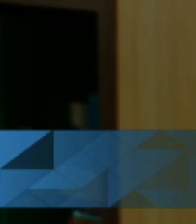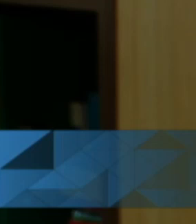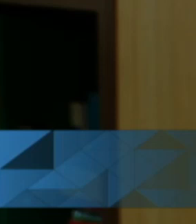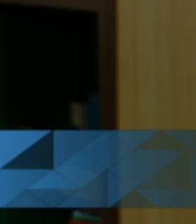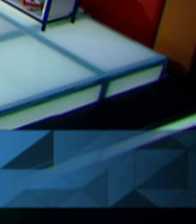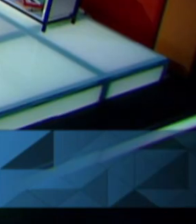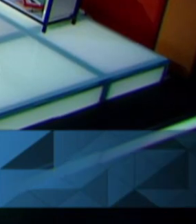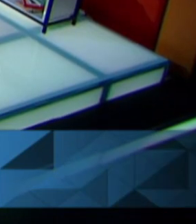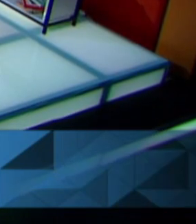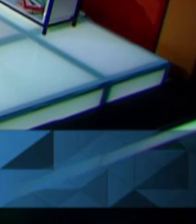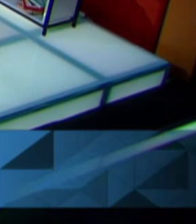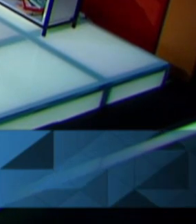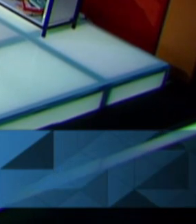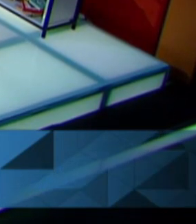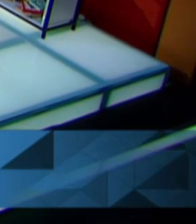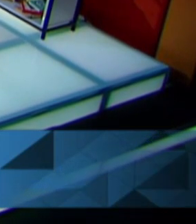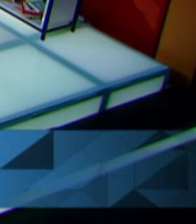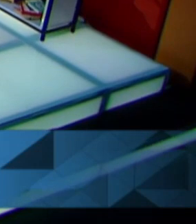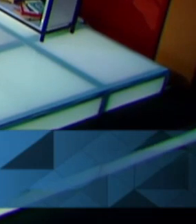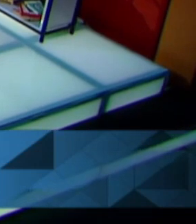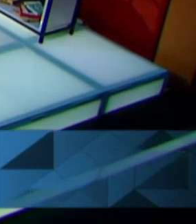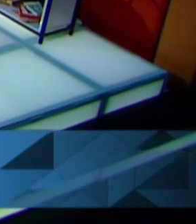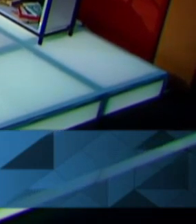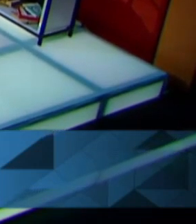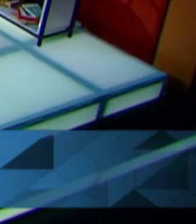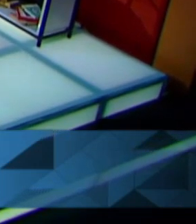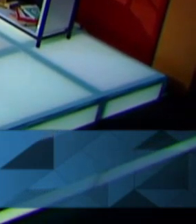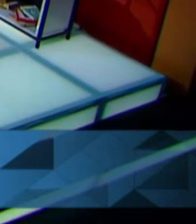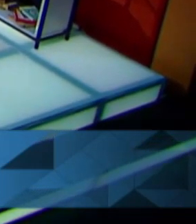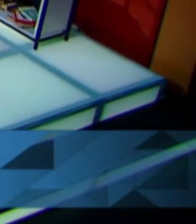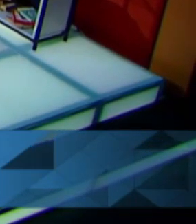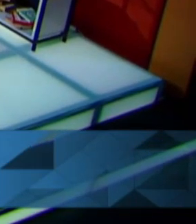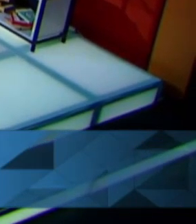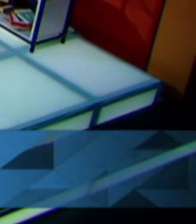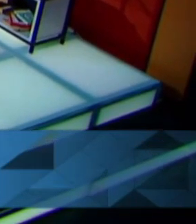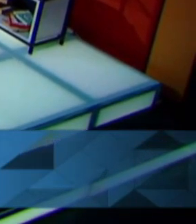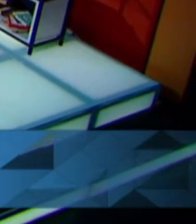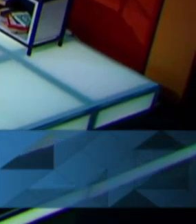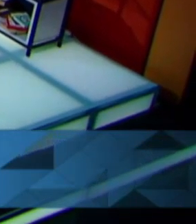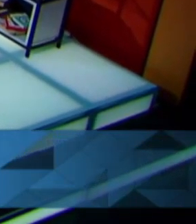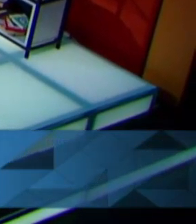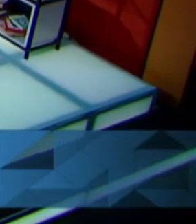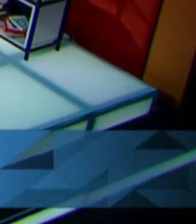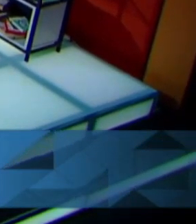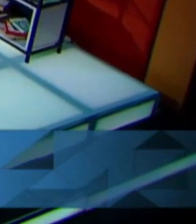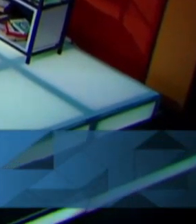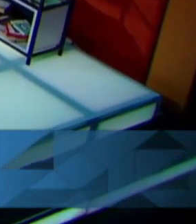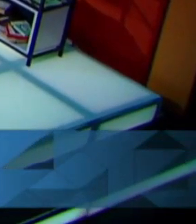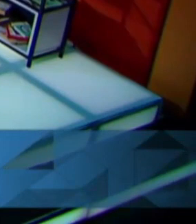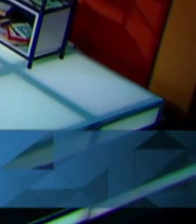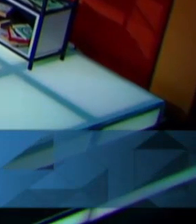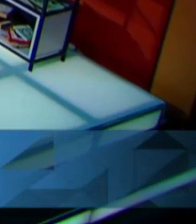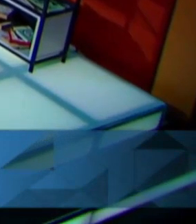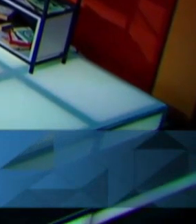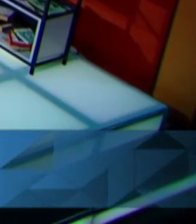იმას, რომ თირკმლის დღე თავის დროზე შემოღებული იქნა იმისათვის, რომ მოსახლეობამ კარგად გააცნობიეროს,